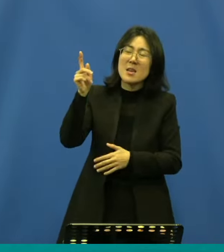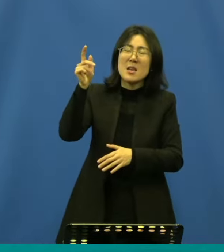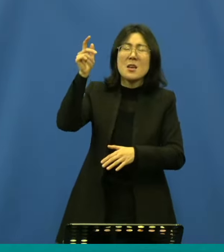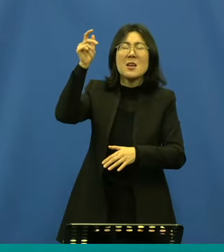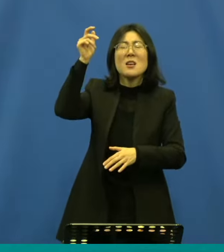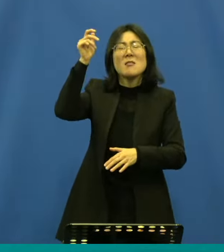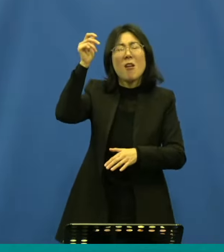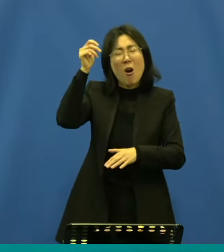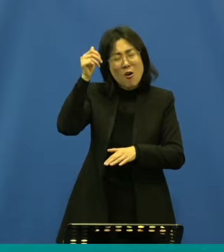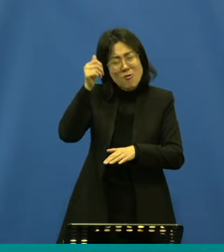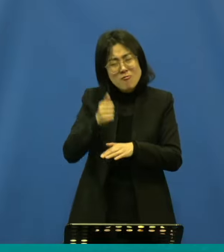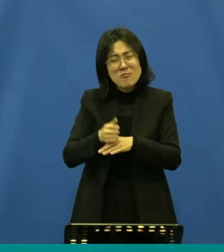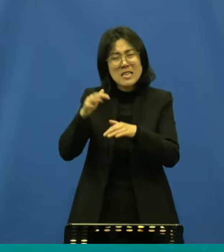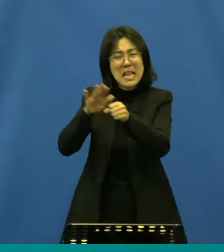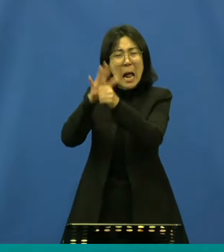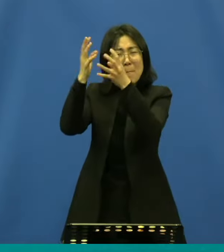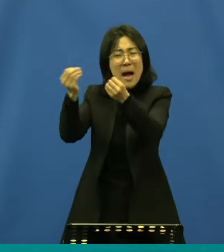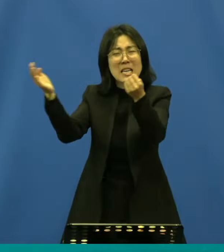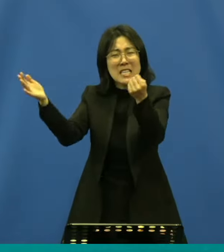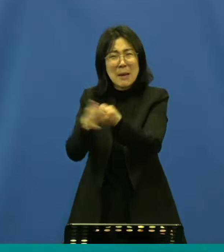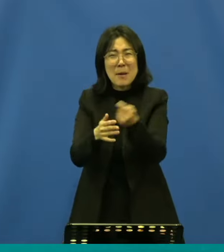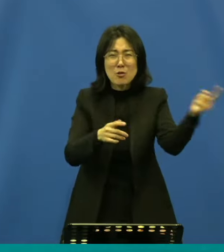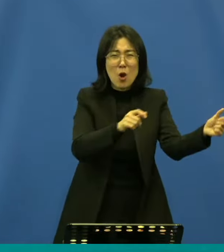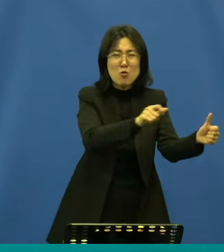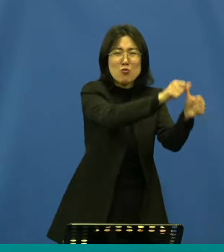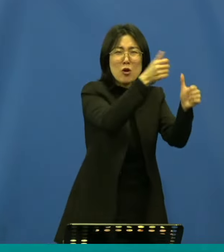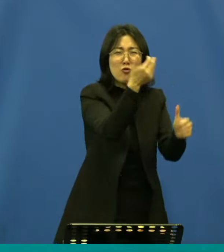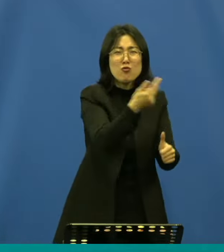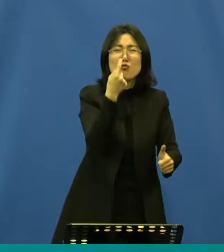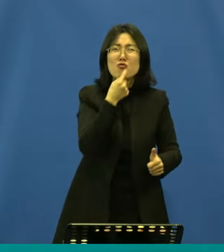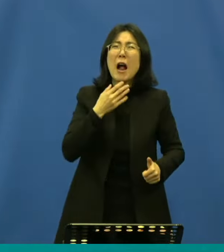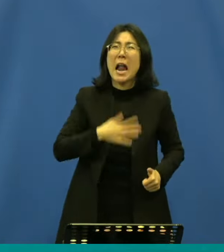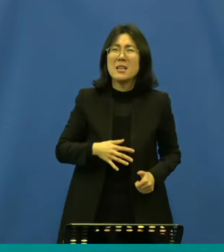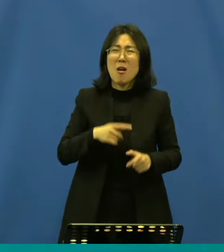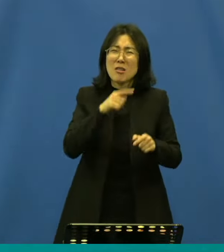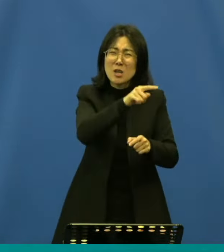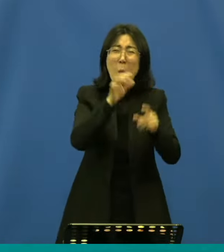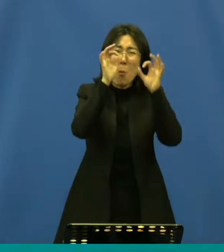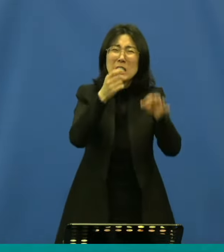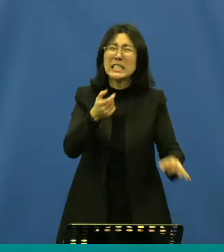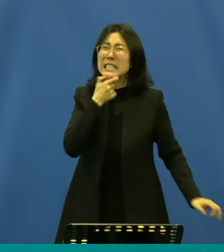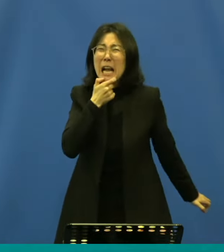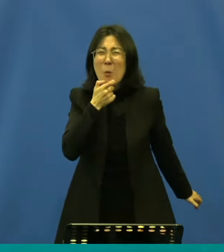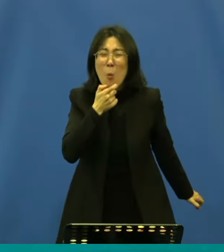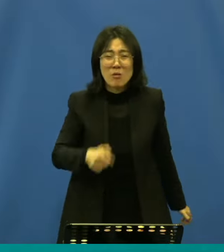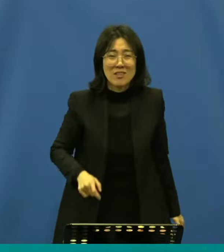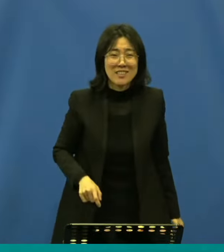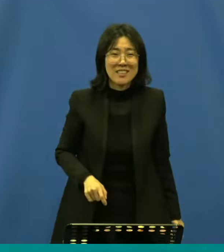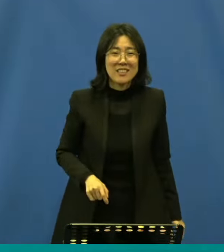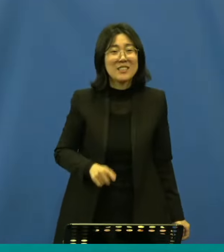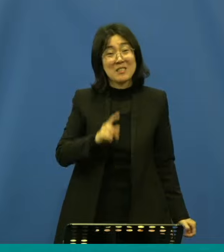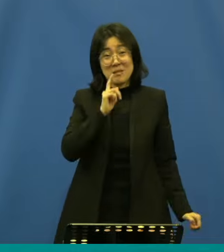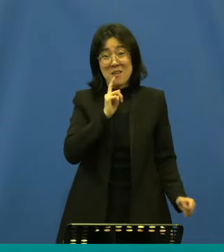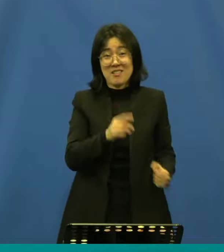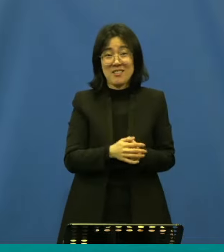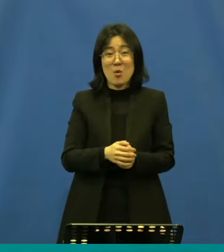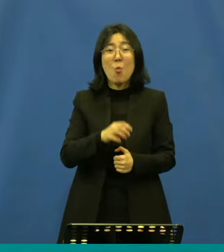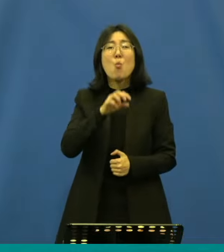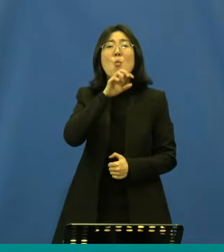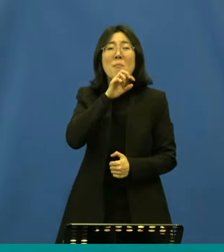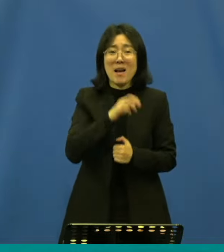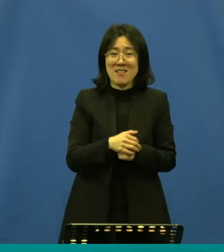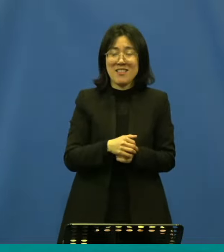내가 무엇이라고 했습니까? 내가 그래서 안 가겠다고 하지 않았습니까? 원망과 시비점입니다.